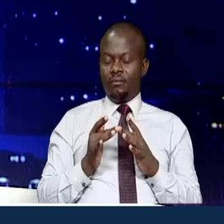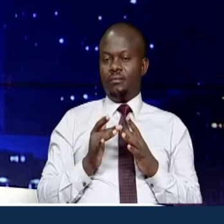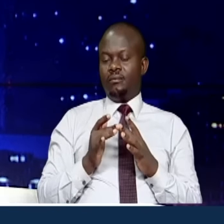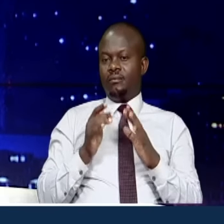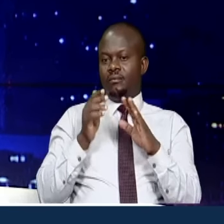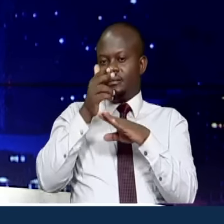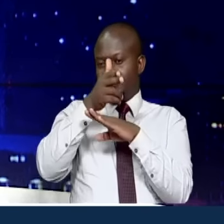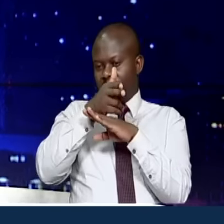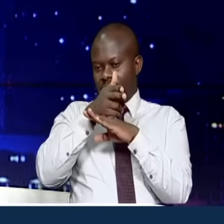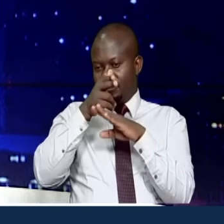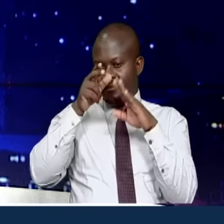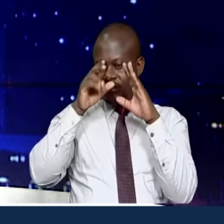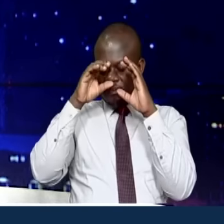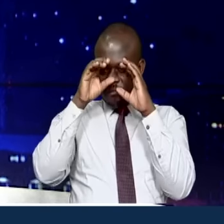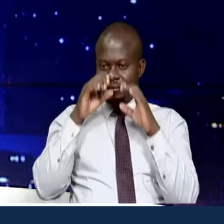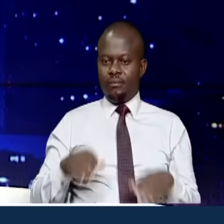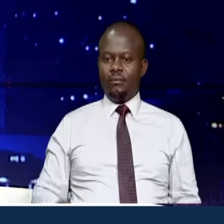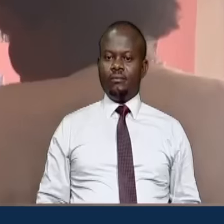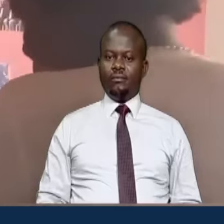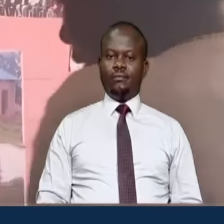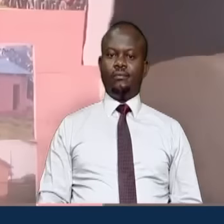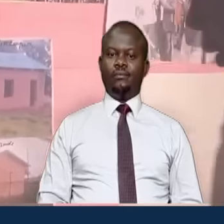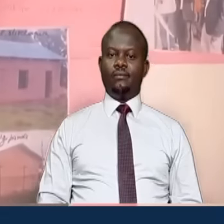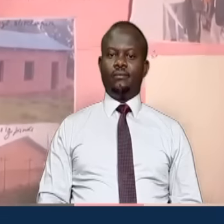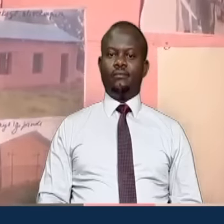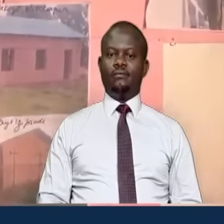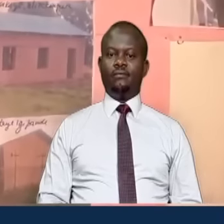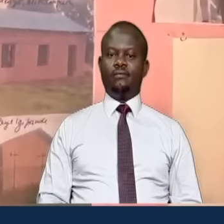Theogene Twibanire arakomeza.